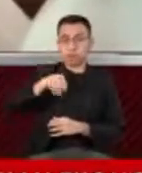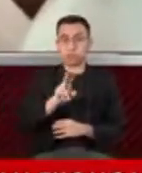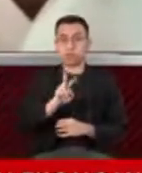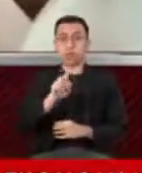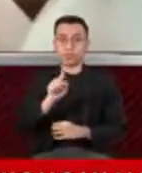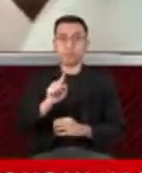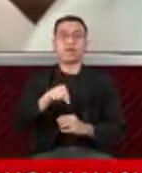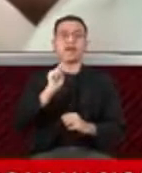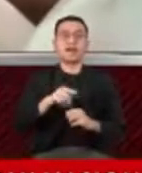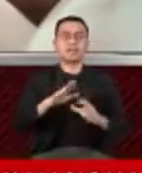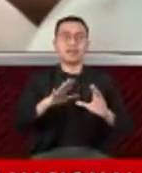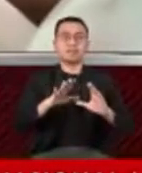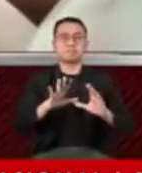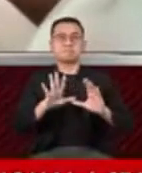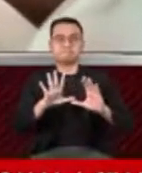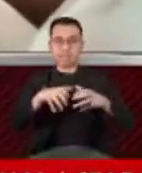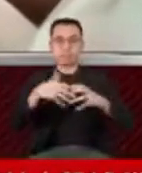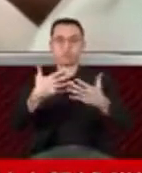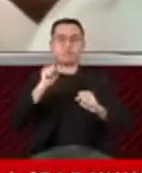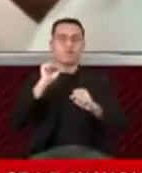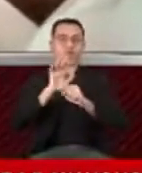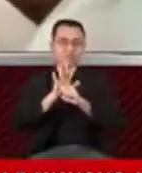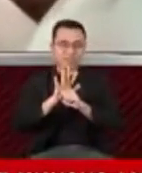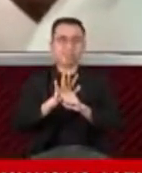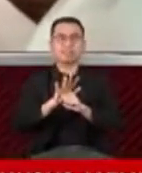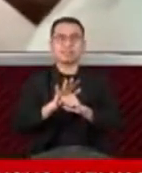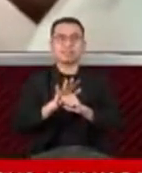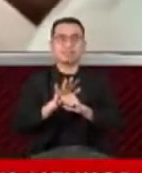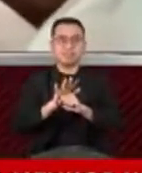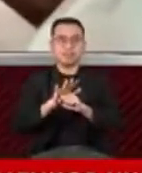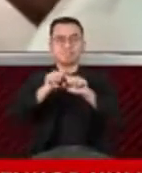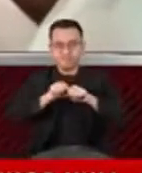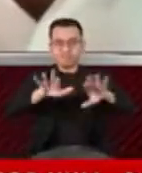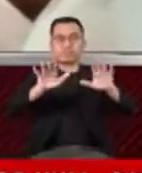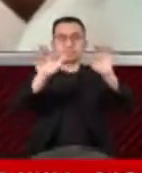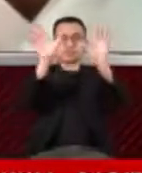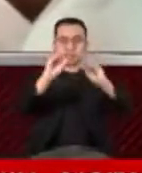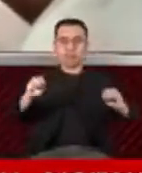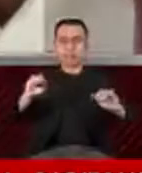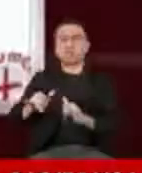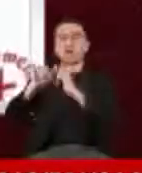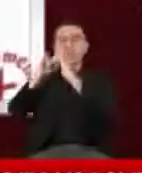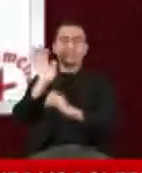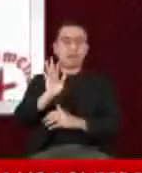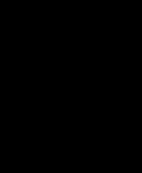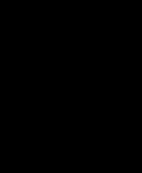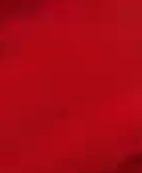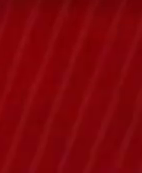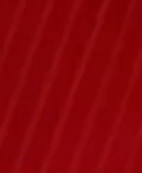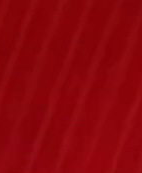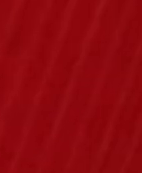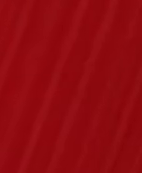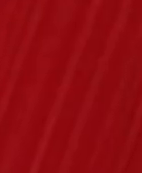apa yang disebut Cluster natal atau Cluster pernah taruh karena sebetulnya gereja-gereja sudah lebih waspada untuk tahun